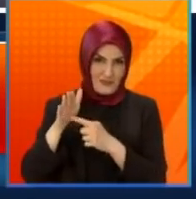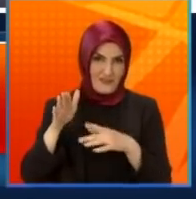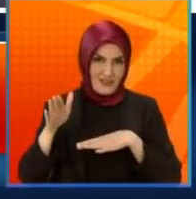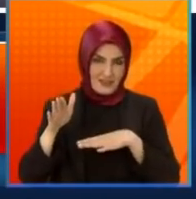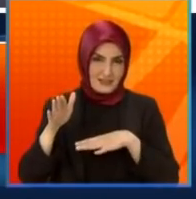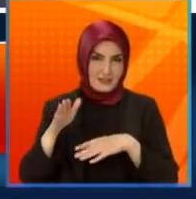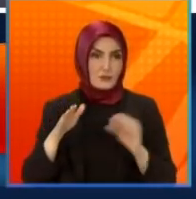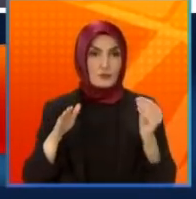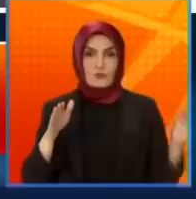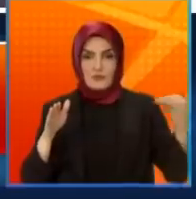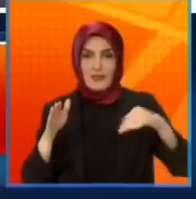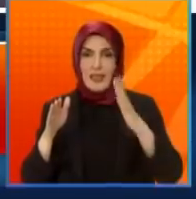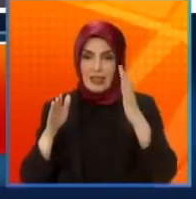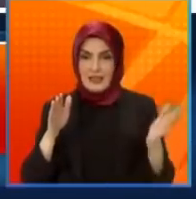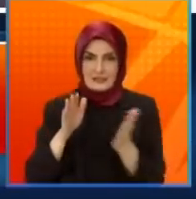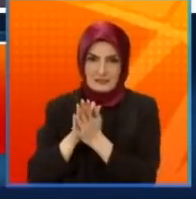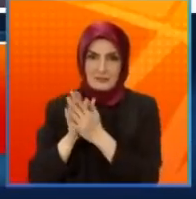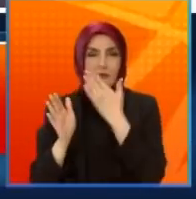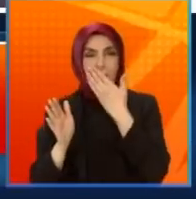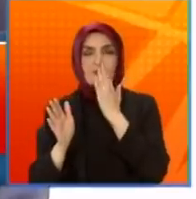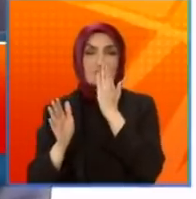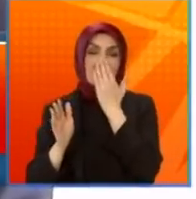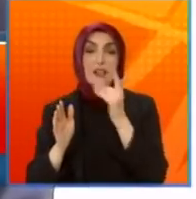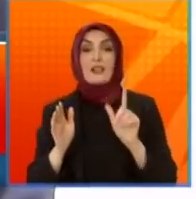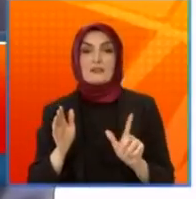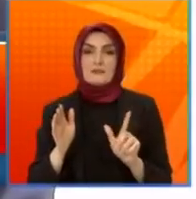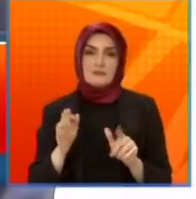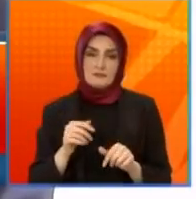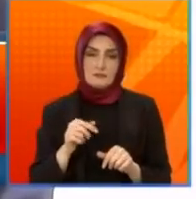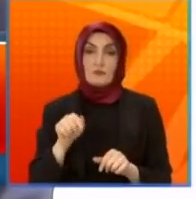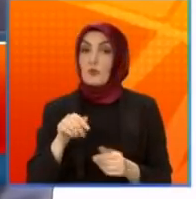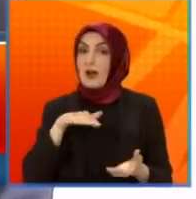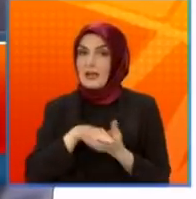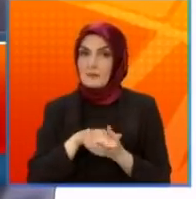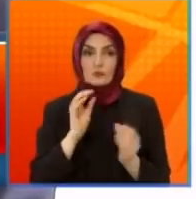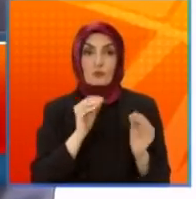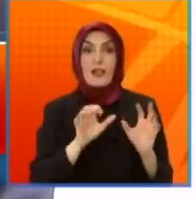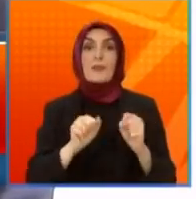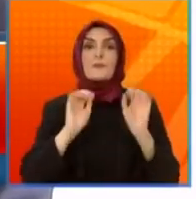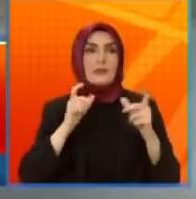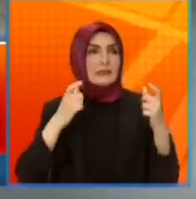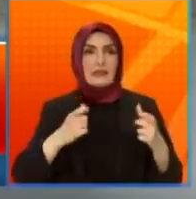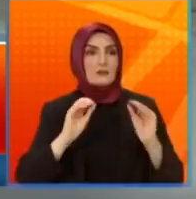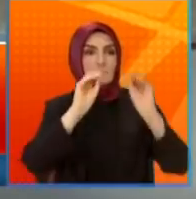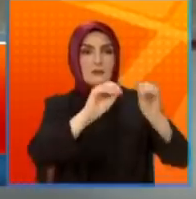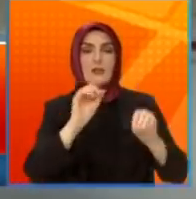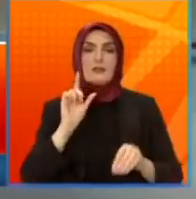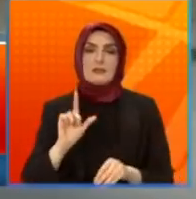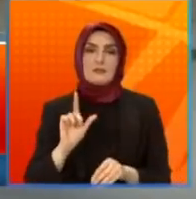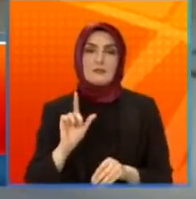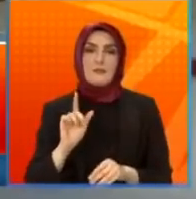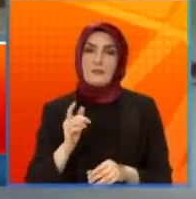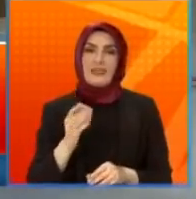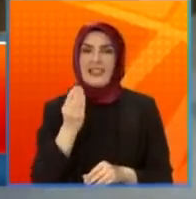Çocuğun mutlaka eliyle temas edip ağzına burnuna götürmesi lazım. O ayakkabıyı çocuğun erişemeyeceği bir yere koymak lazım. En azından